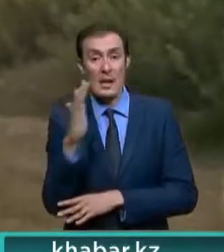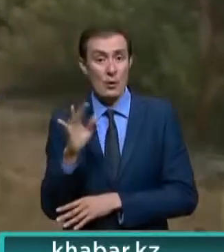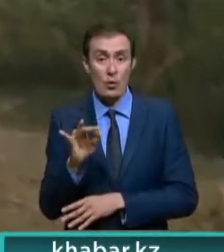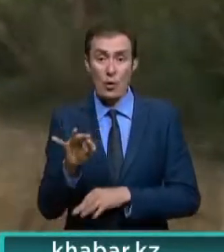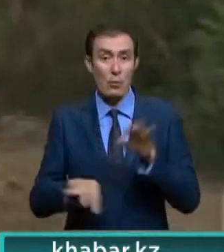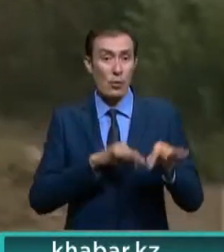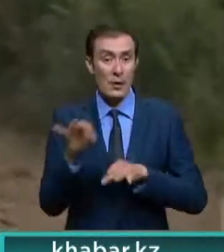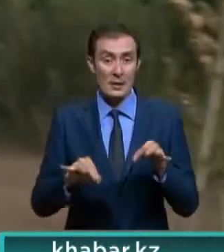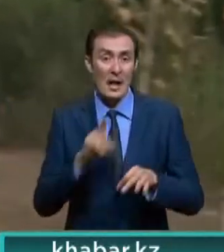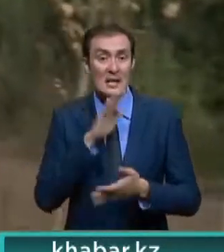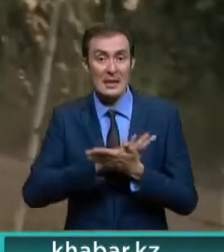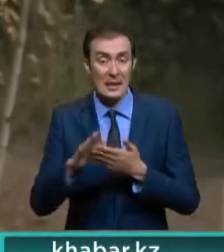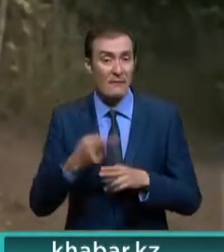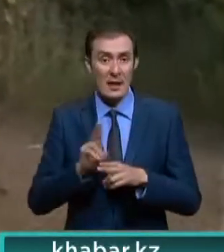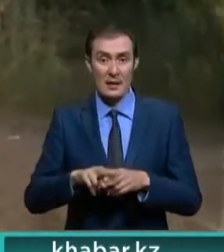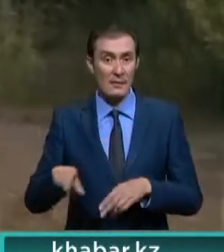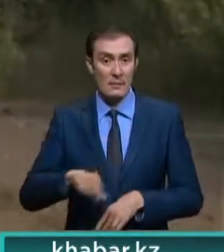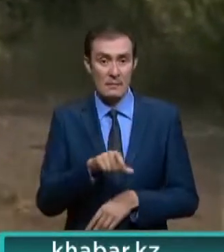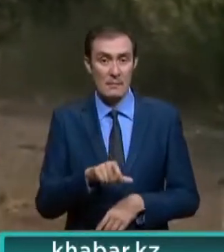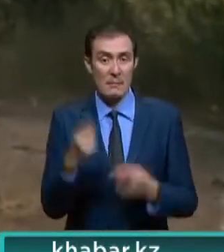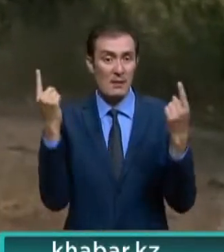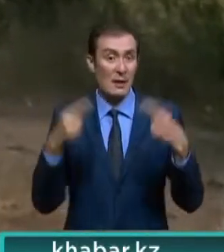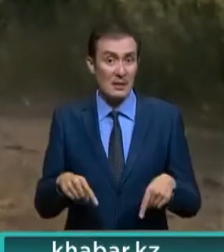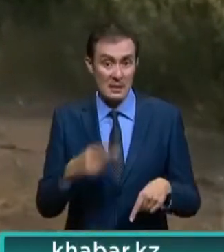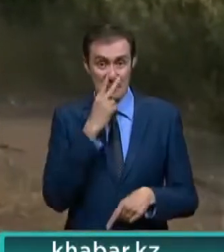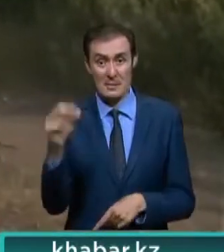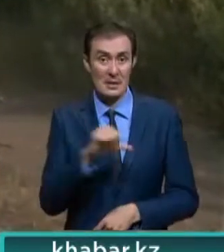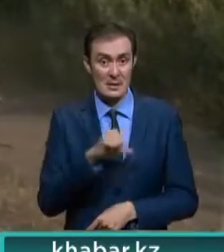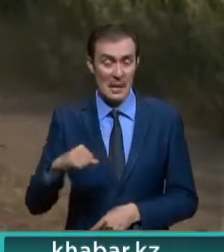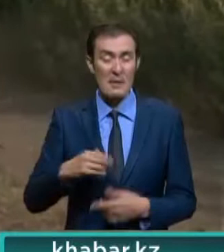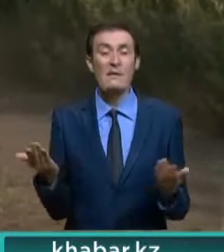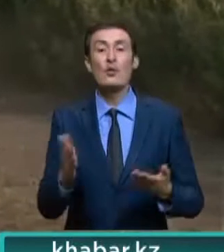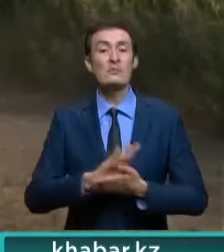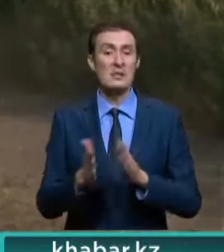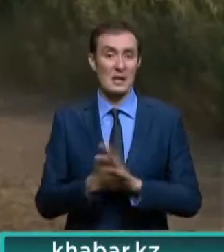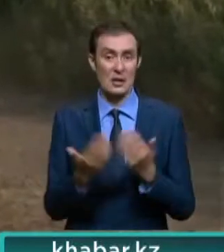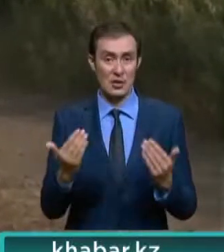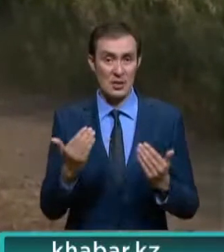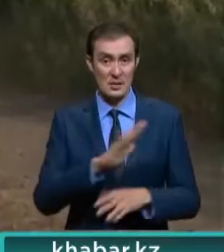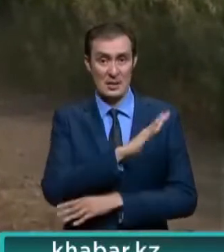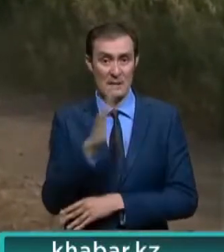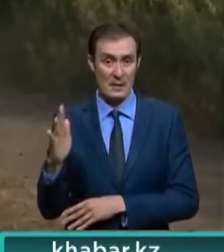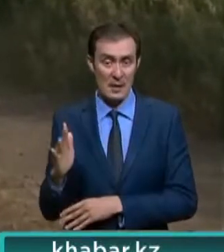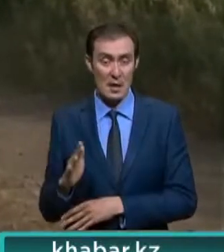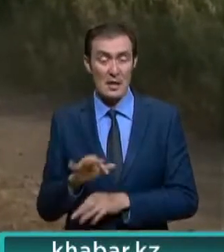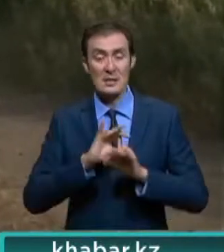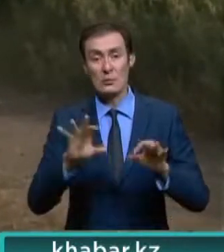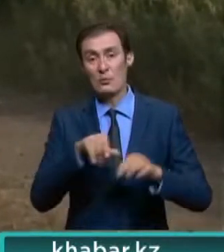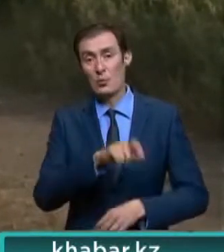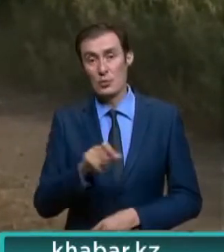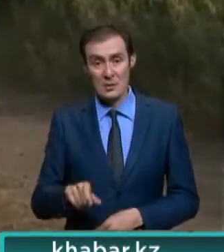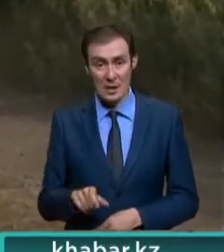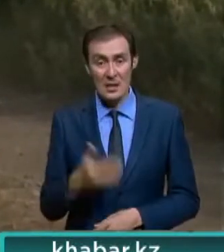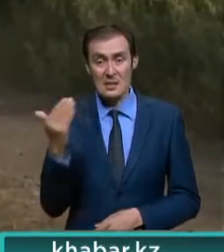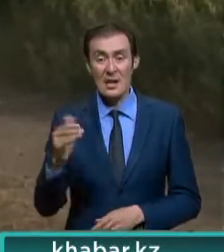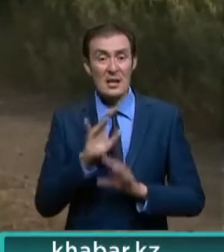проект озеленения этого участка, видимо, провалился. Вы сами видите, в каком состоянии сейчас насаждения. Со слов местных жителей,